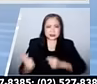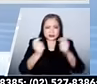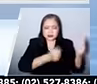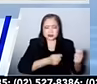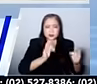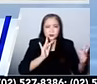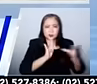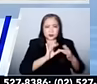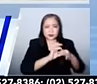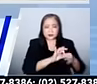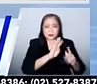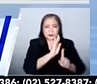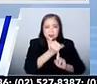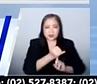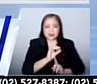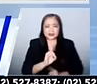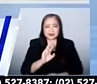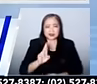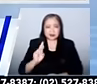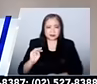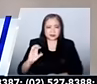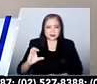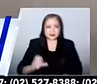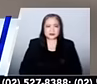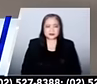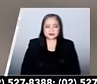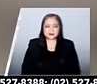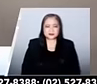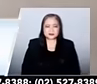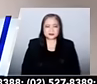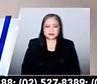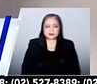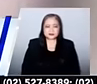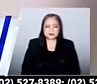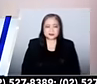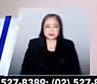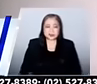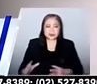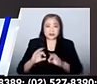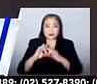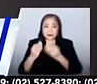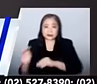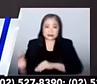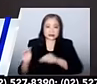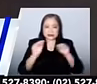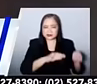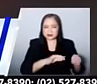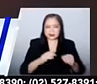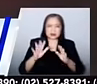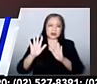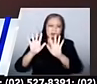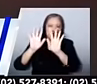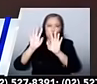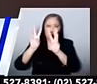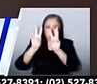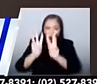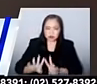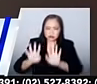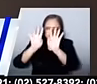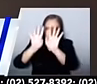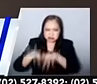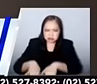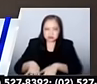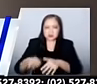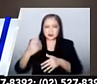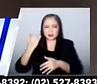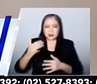Barangay disaster officers at sa Barangay Council kabilang sa lumikas na ang pamilyang ito nawasak ang pader ng kanilang bahay dahil sa hampas ng malakas na